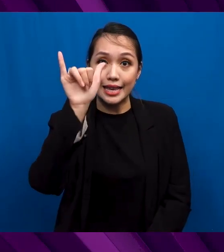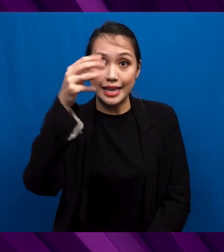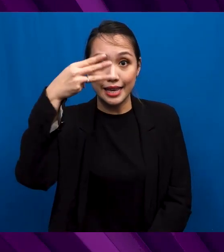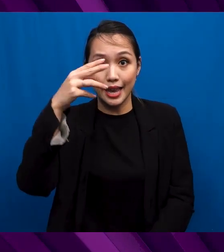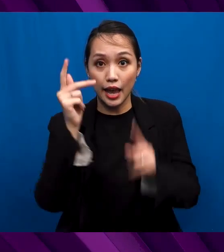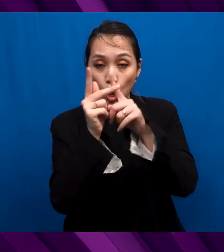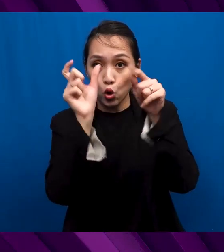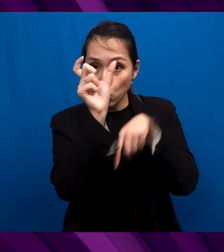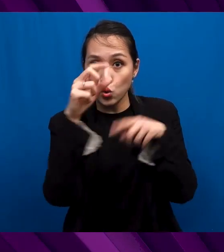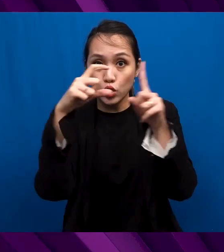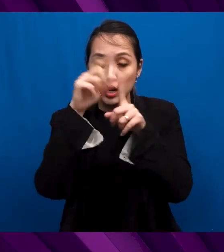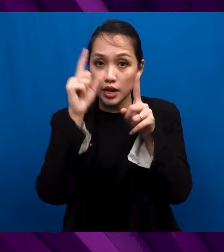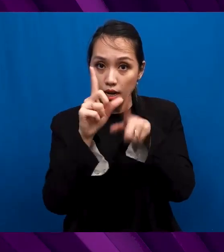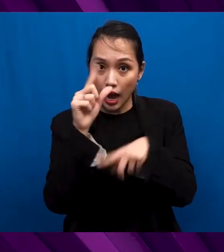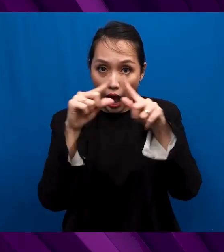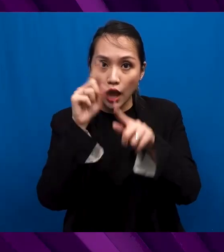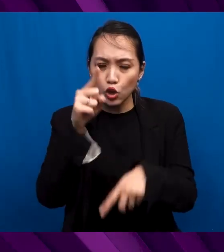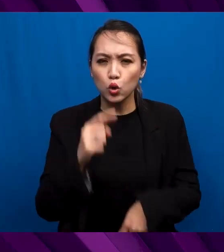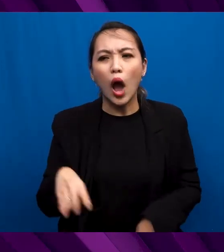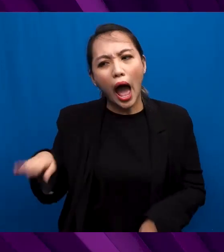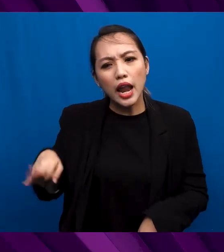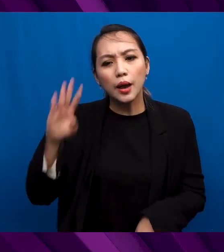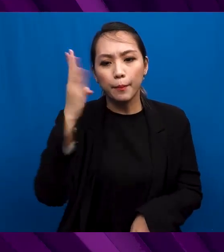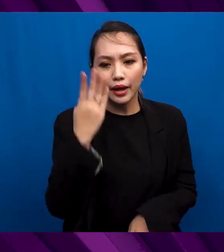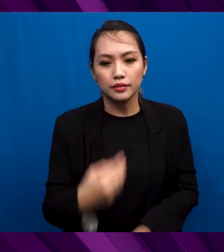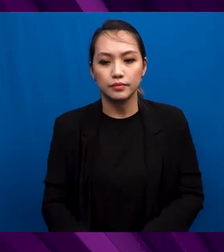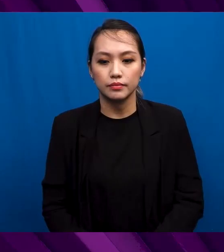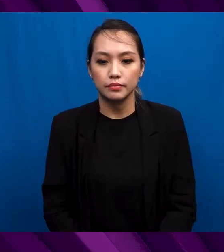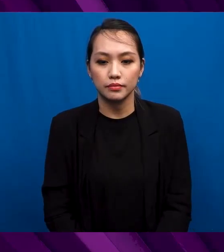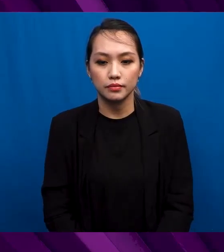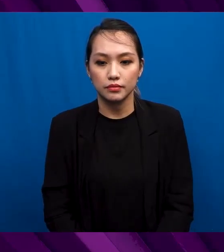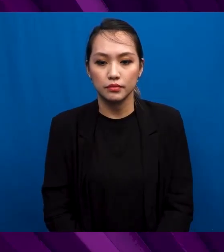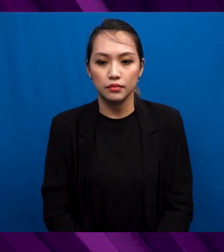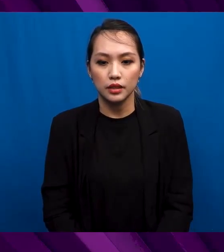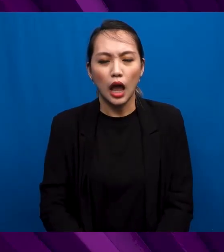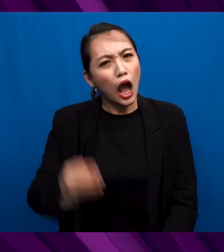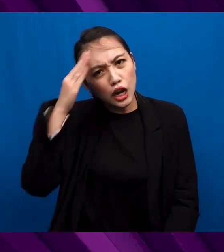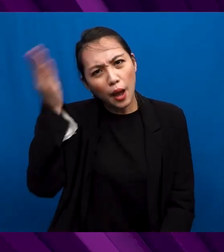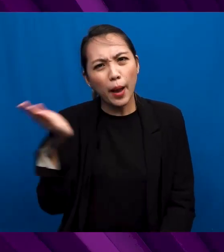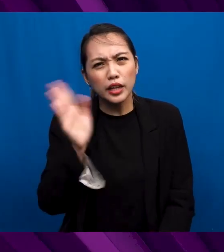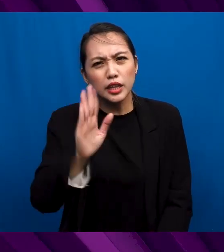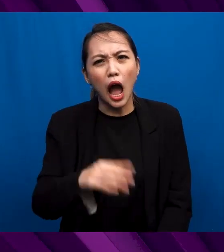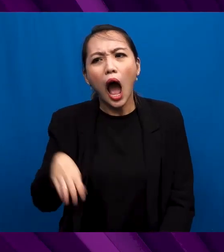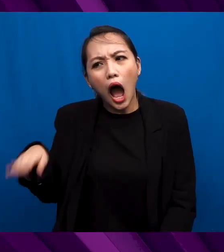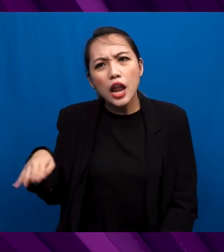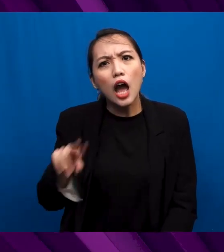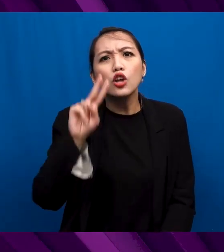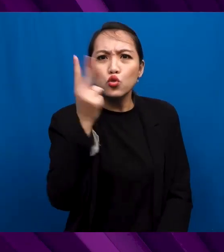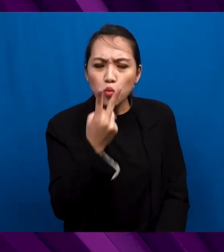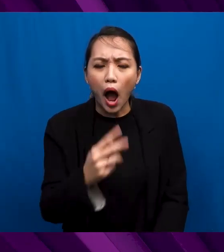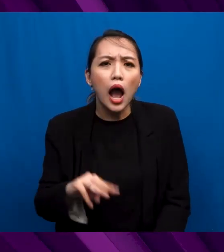susunannya, Ruben, Simeon, Lewi yang akan disebut kemudian setelah Yehuda dalam berkat